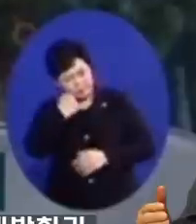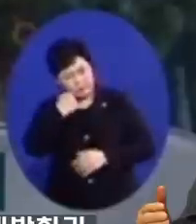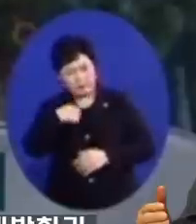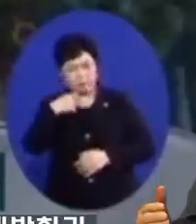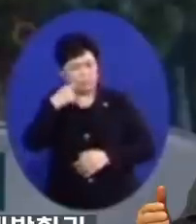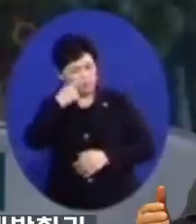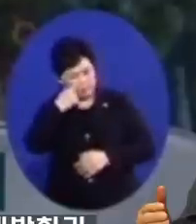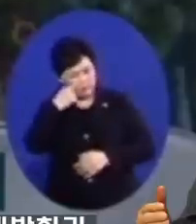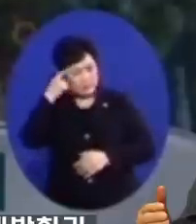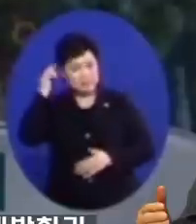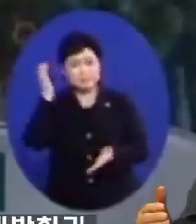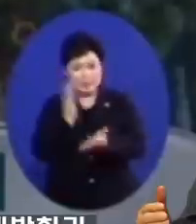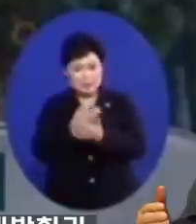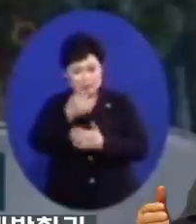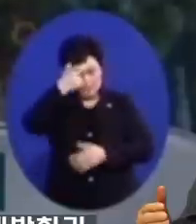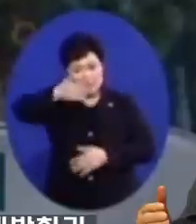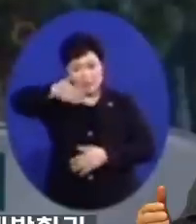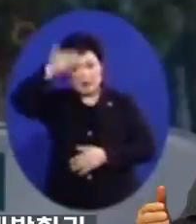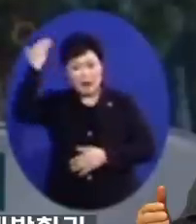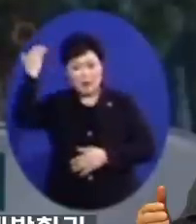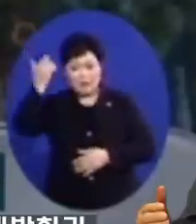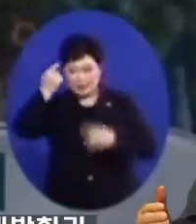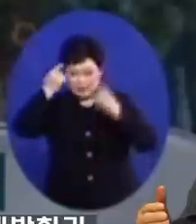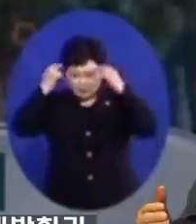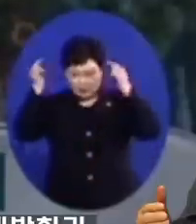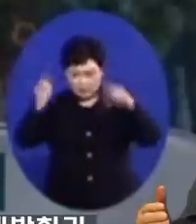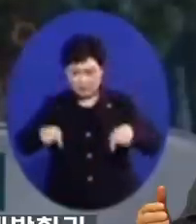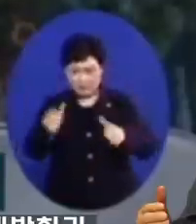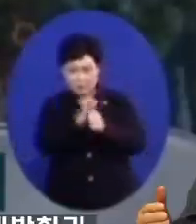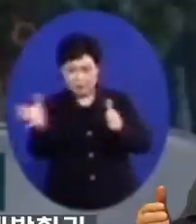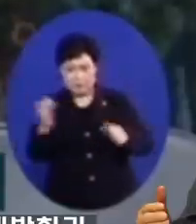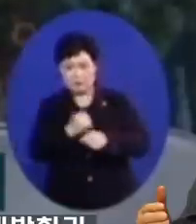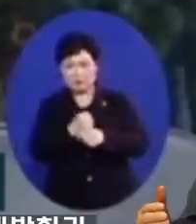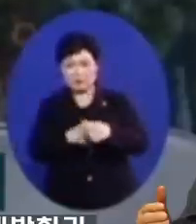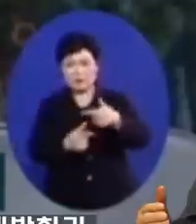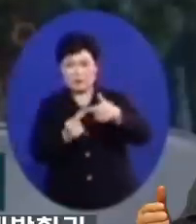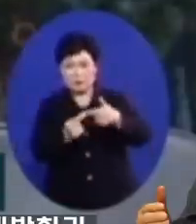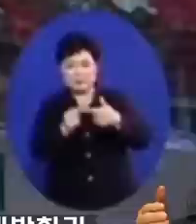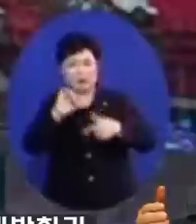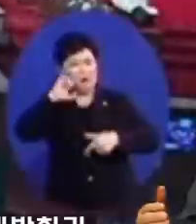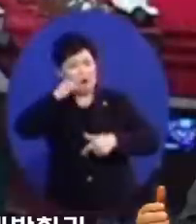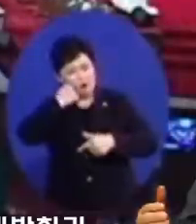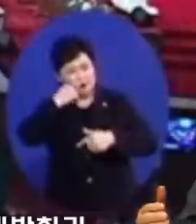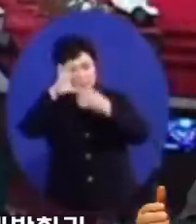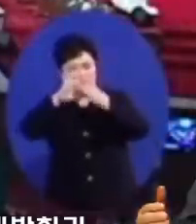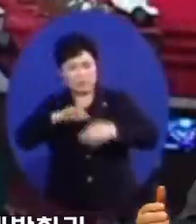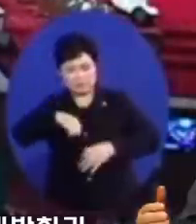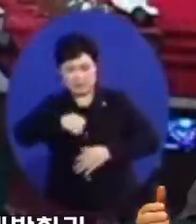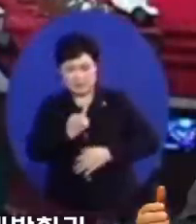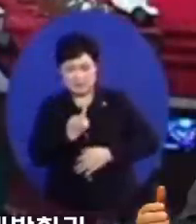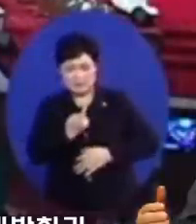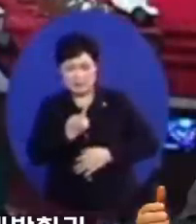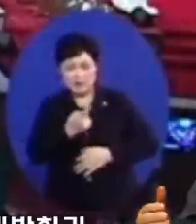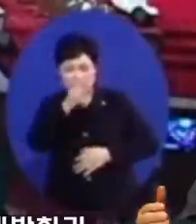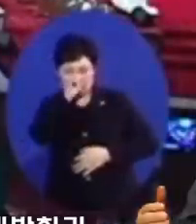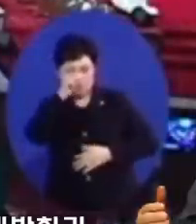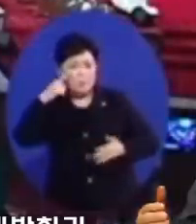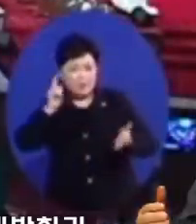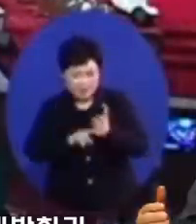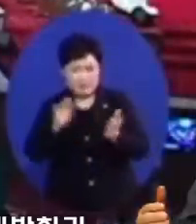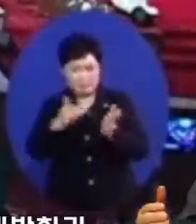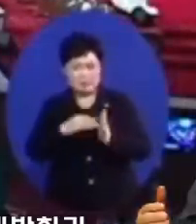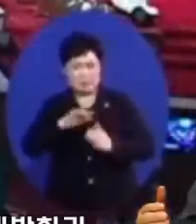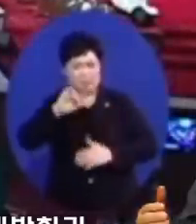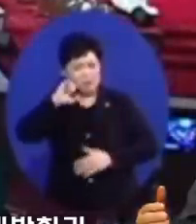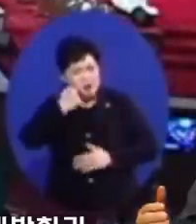없다고 생각하지 말고 과거의 망령에서 벗어나야 되는 것입니다. 여섯째, 역경을 통해 자신의 강점을 찾는 것입니다. 어려운 일을